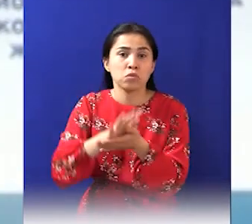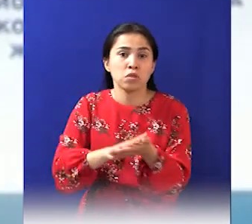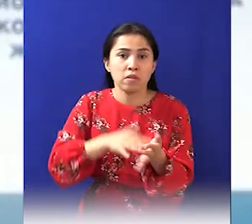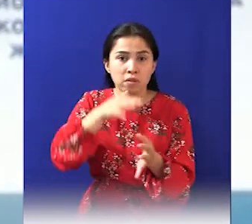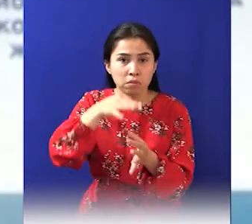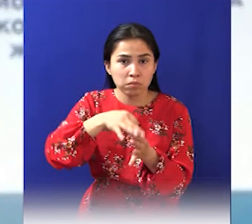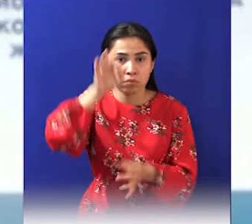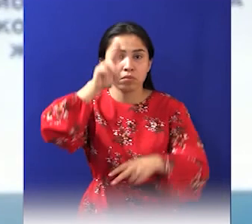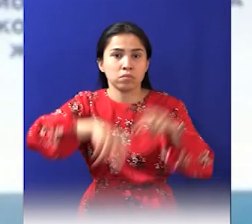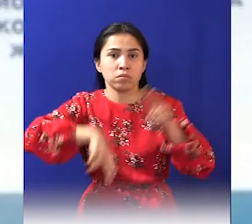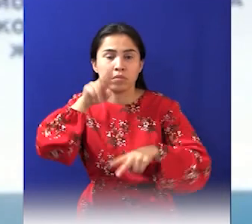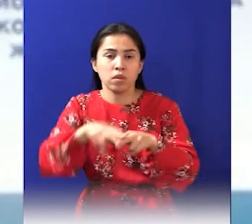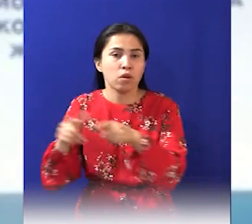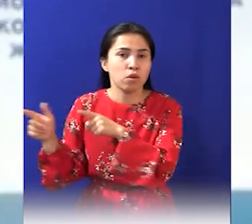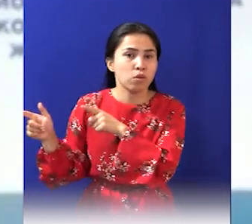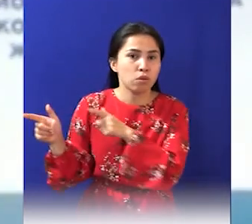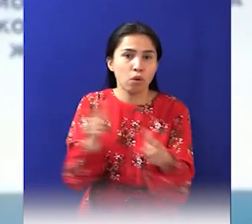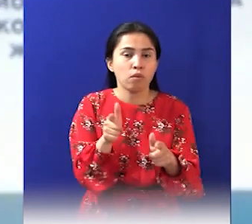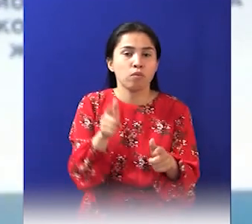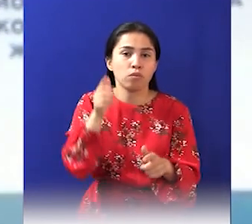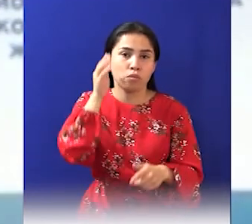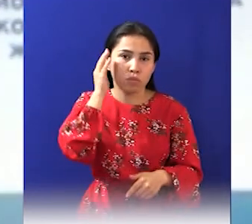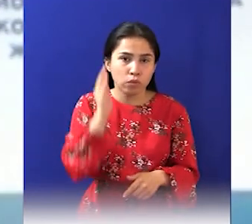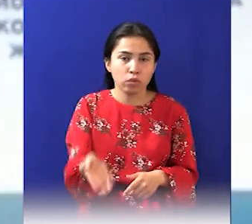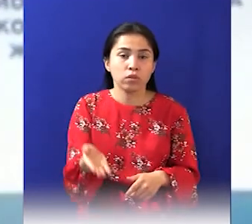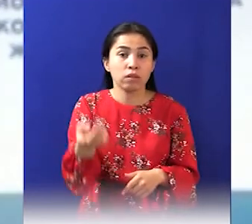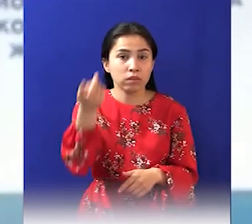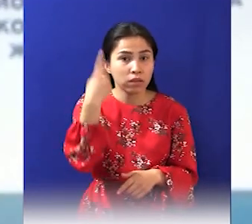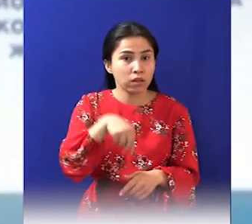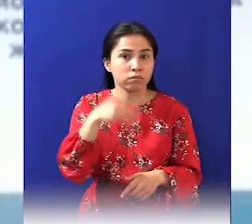тікелей эфирде қызмет көрсететін боламыз. Аллах тағала ниетімізді қабыл, мұратымызды асыл етсін.